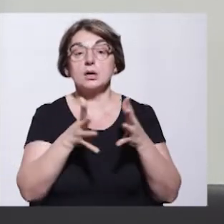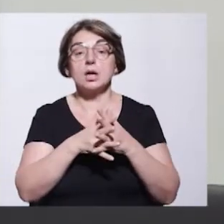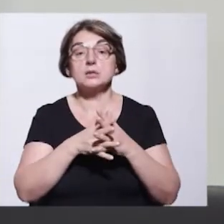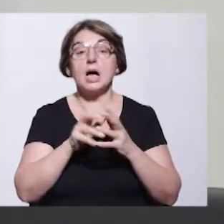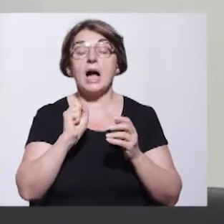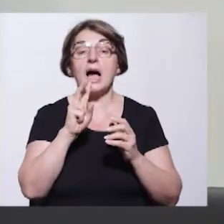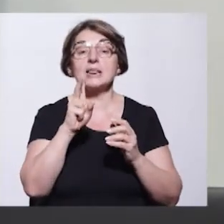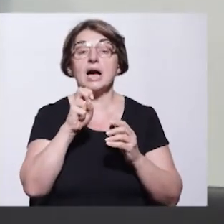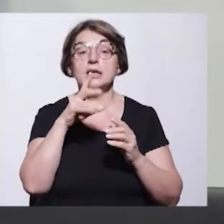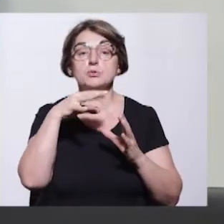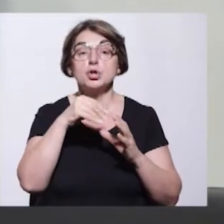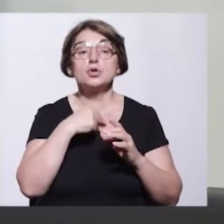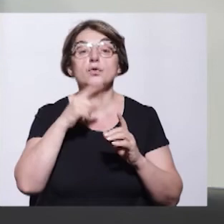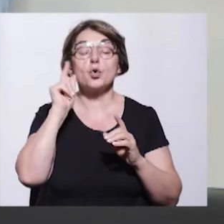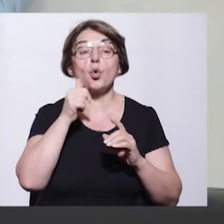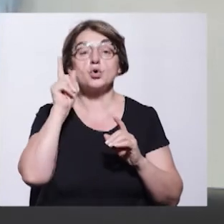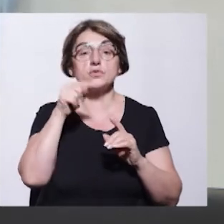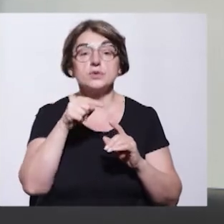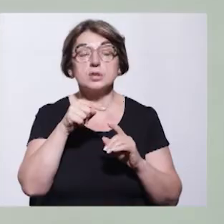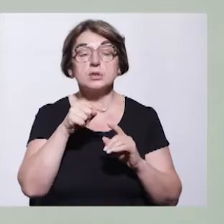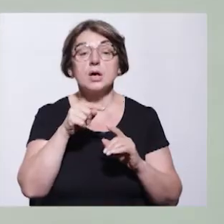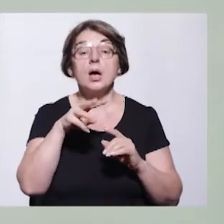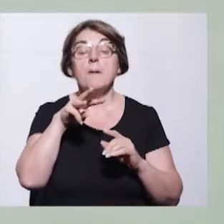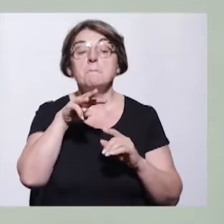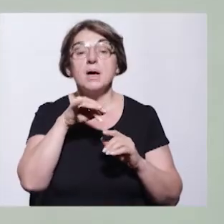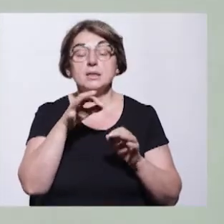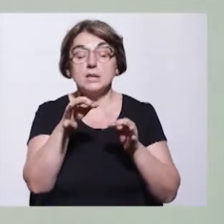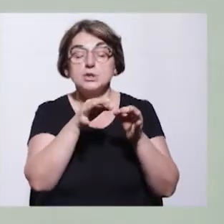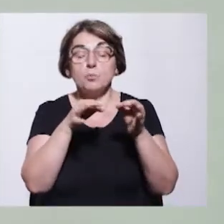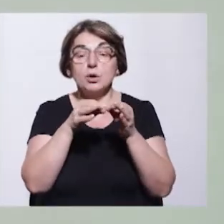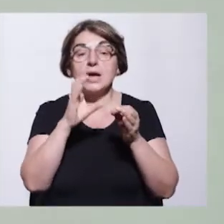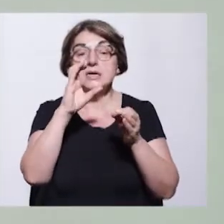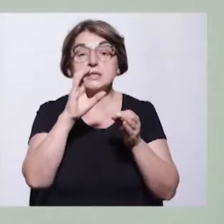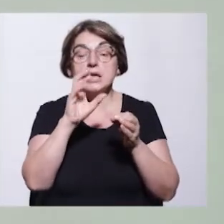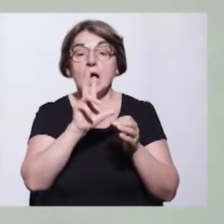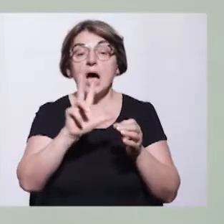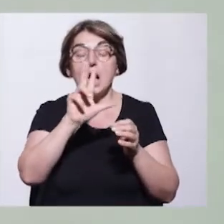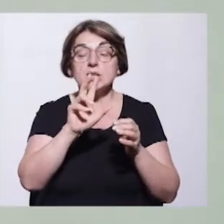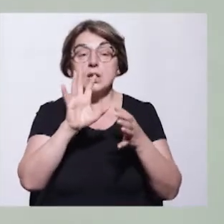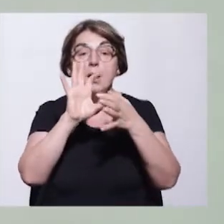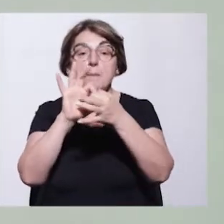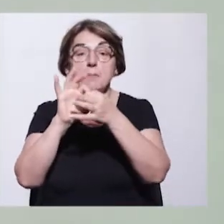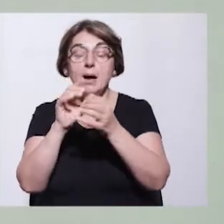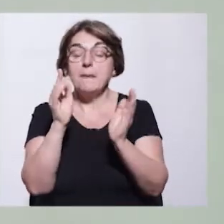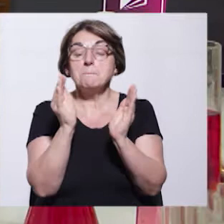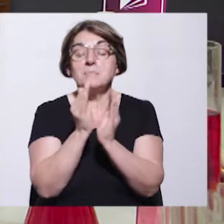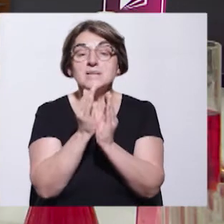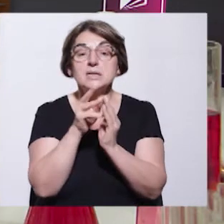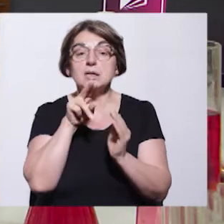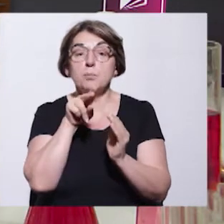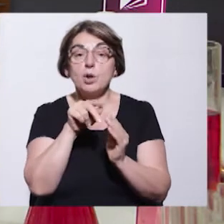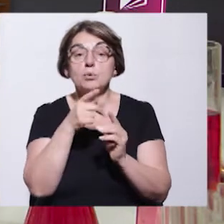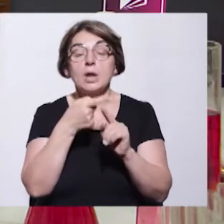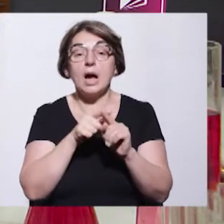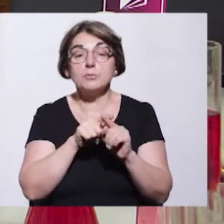მიმდინარეობს ჩანაცვლების რეაქცია ალკანებში. ჩვენ როგორც ვიცით, მეთანის მოლეკულაში CH ბმა